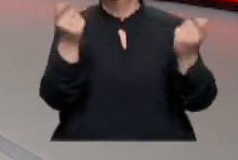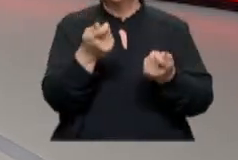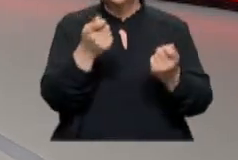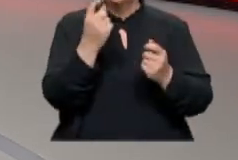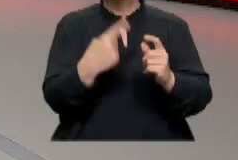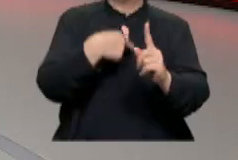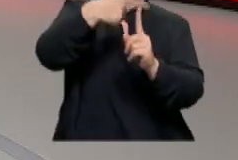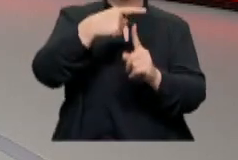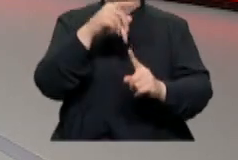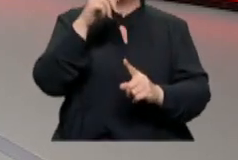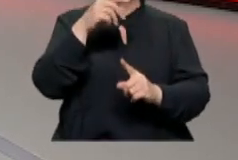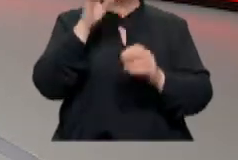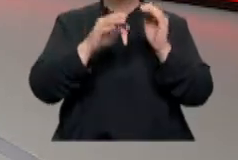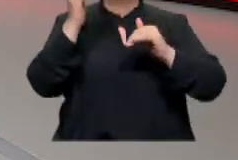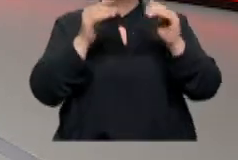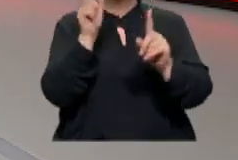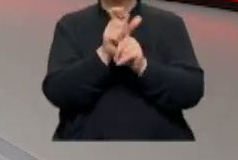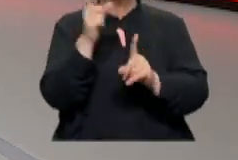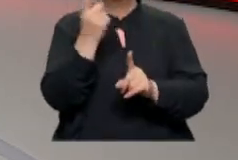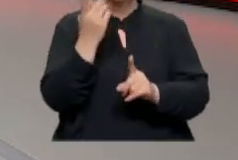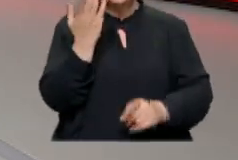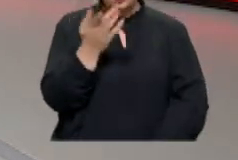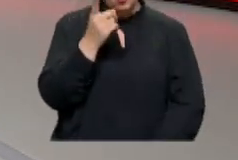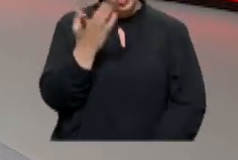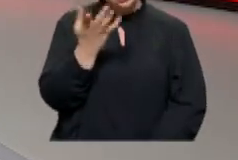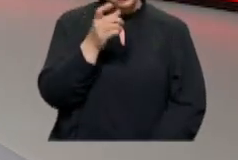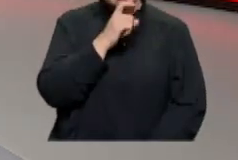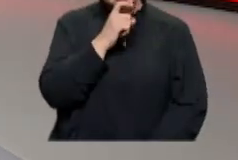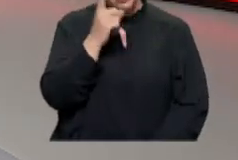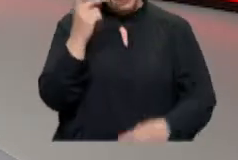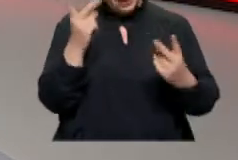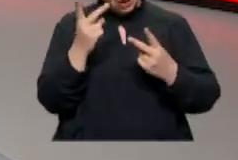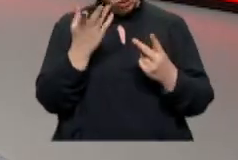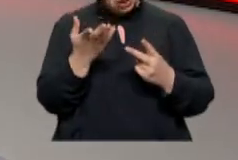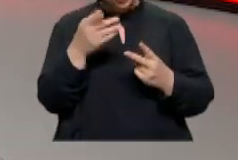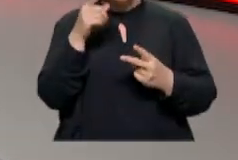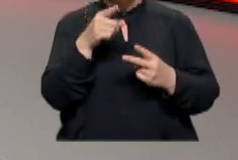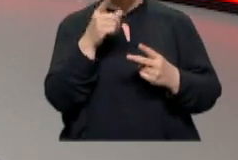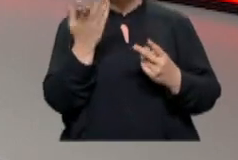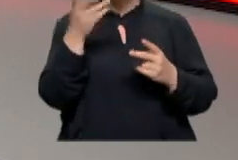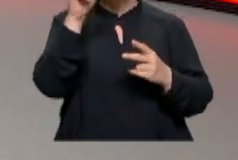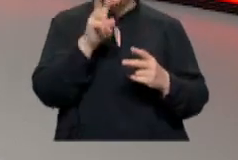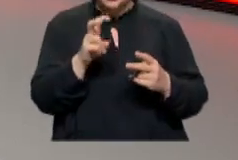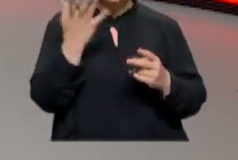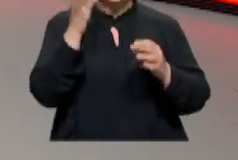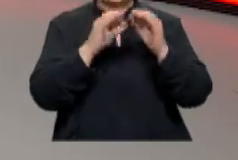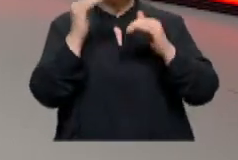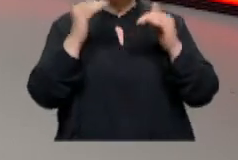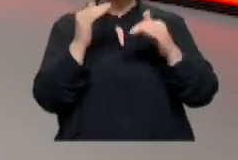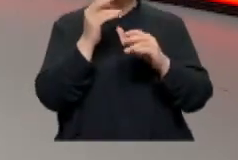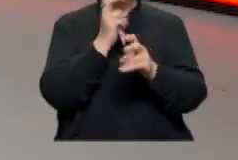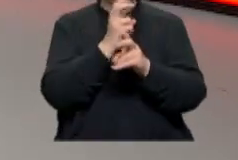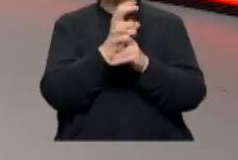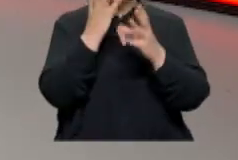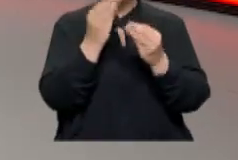bir de enflasyon korumalı diye bir şey. Ya bu o kadar yanlış bir mesaj ki. Bu ne kur ne de enflasyonun